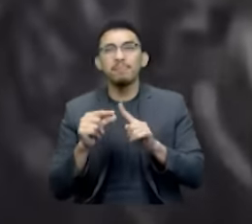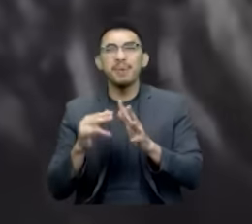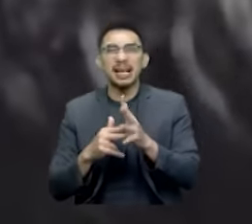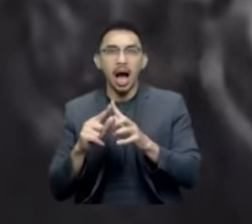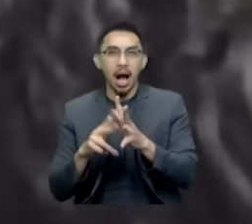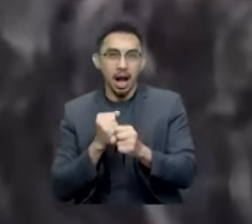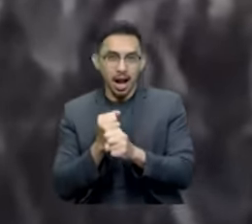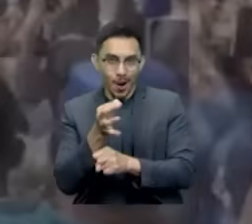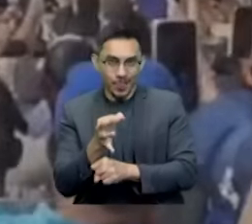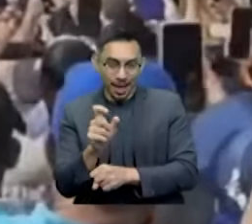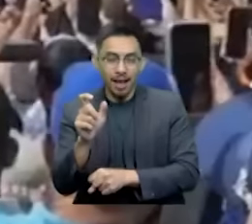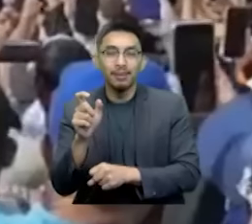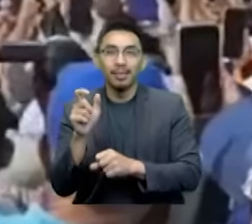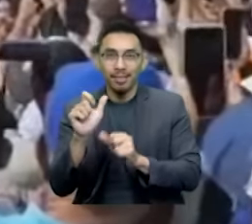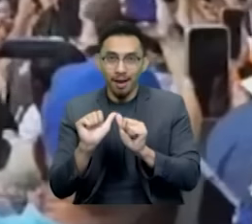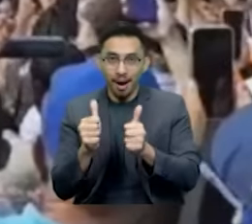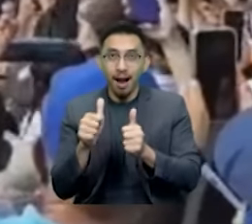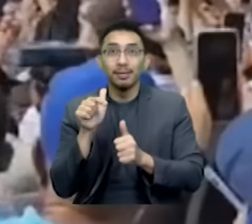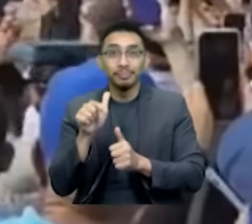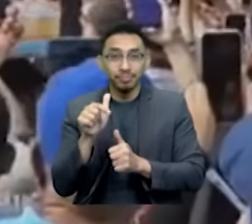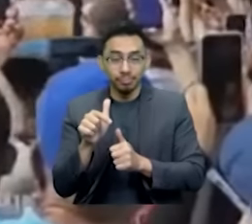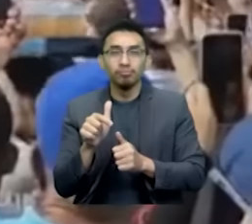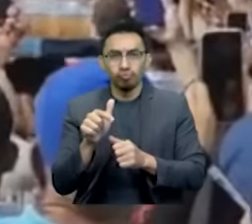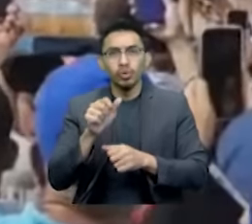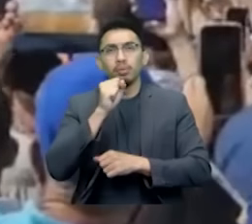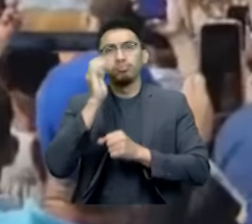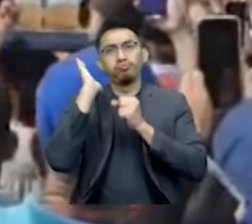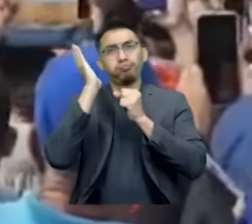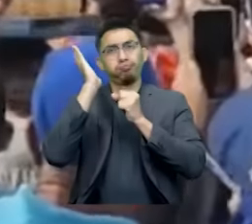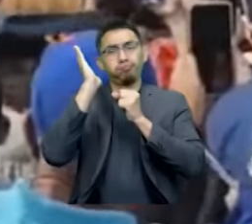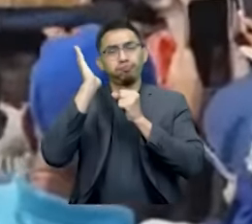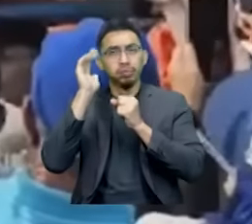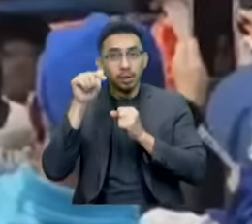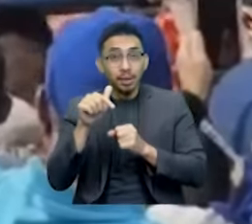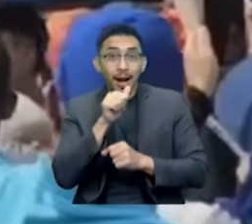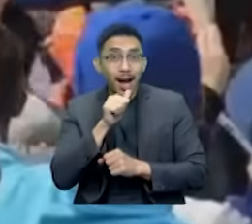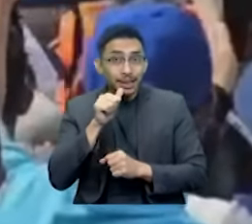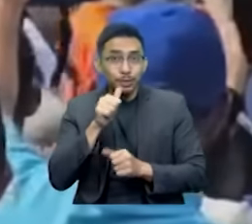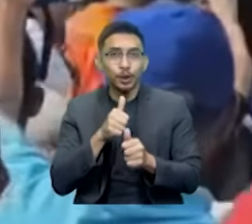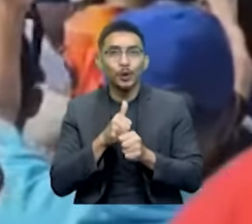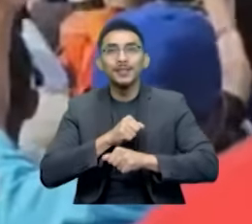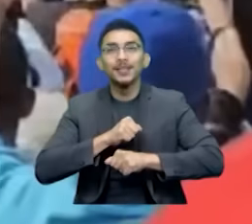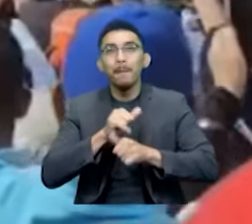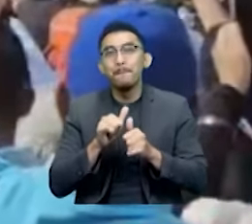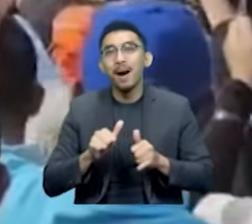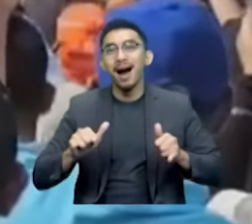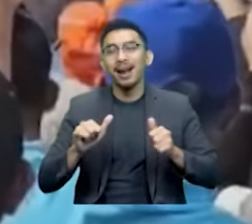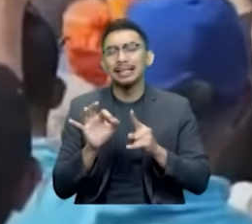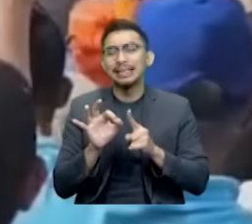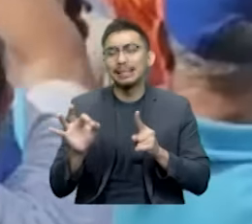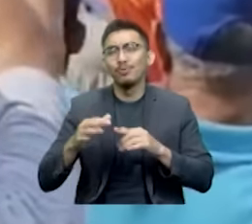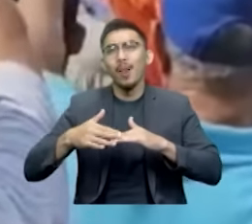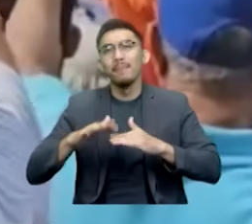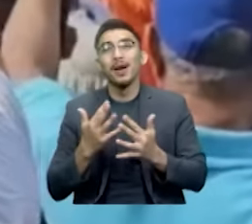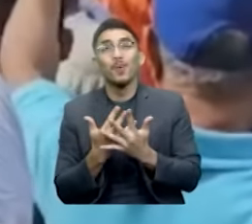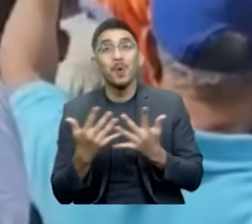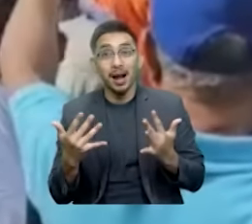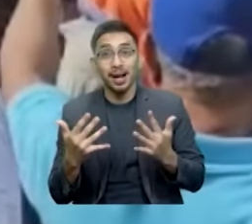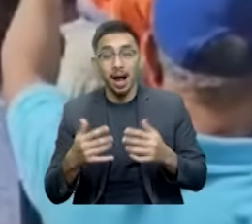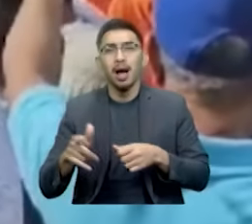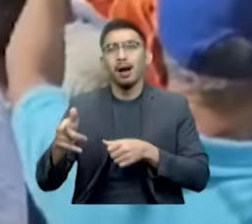Selection Pinang, Kota Tangerang. Selain menyampaikan orasi, Anies juga mengikuti senam bareng bersama ribuan warga.